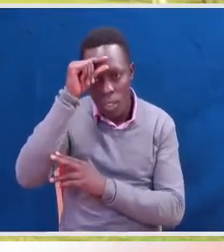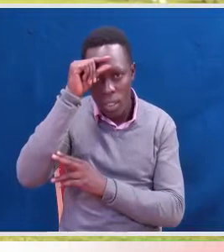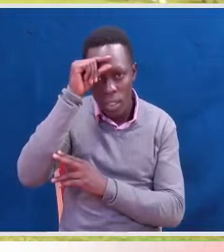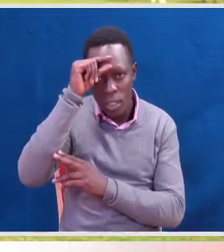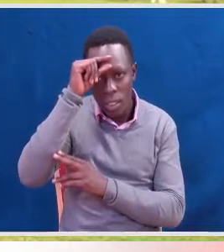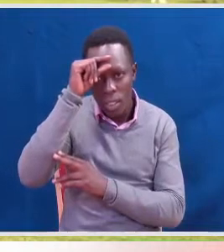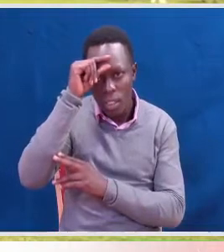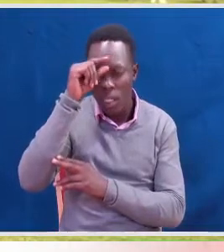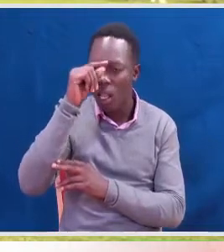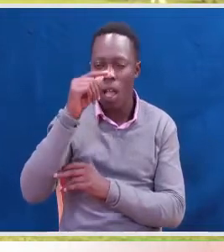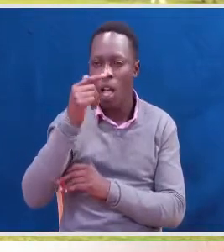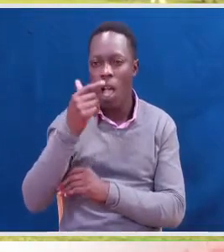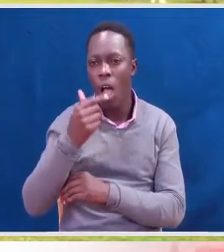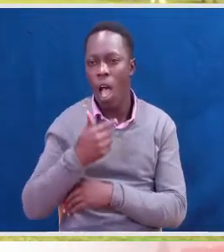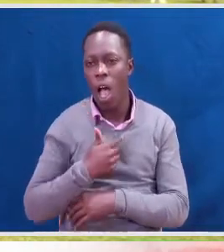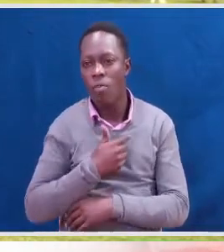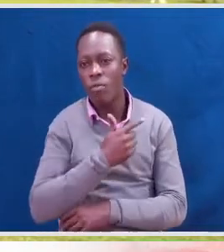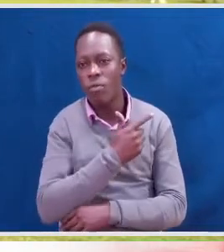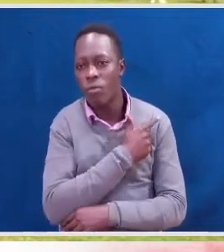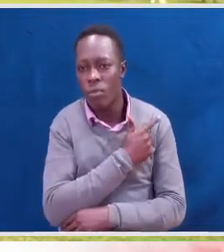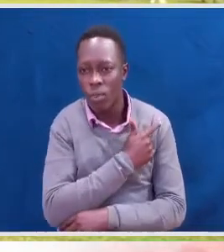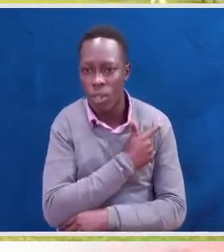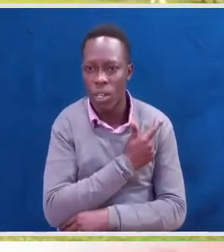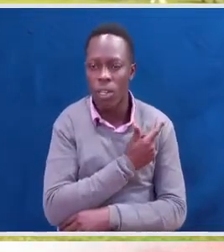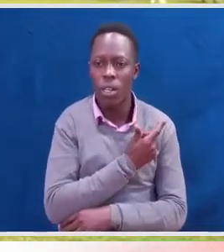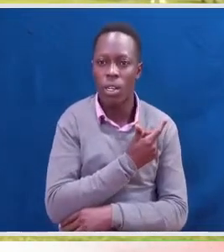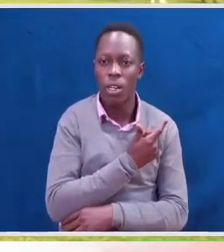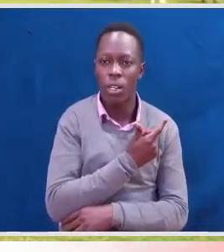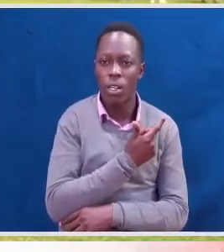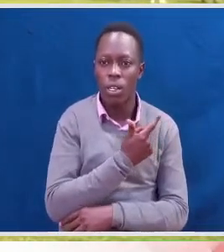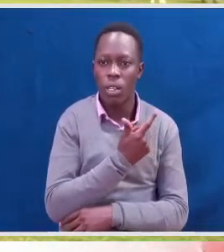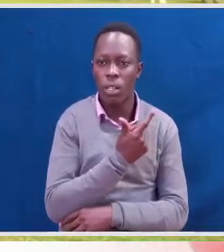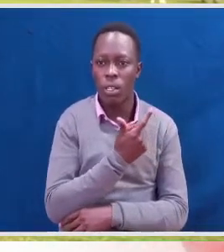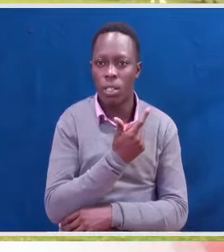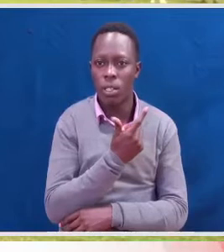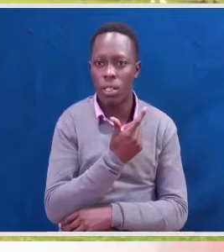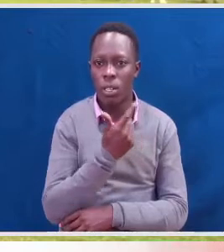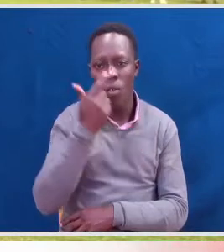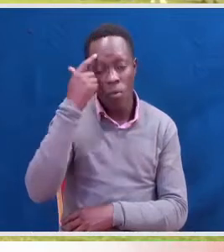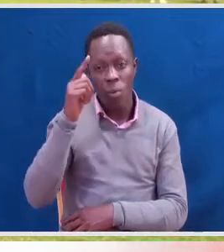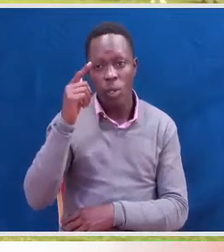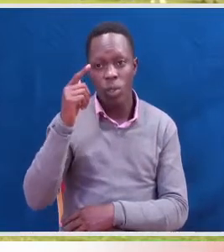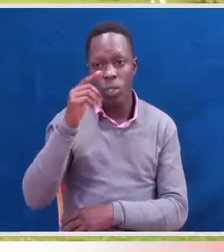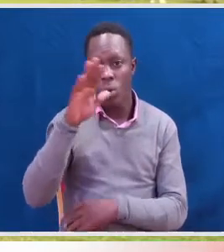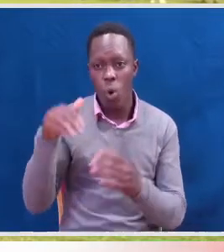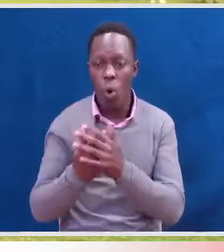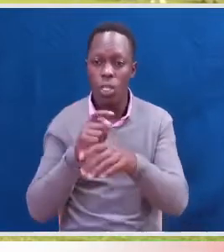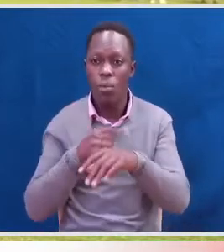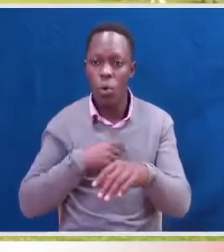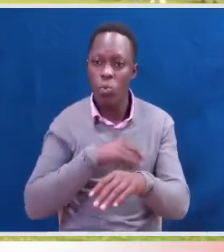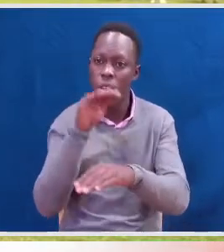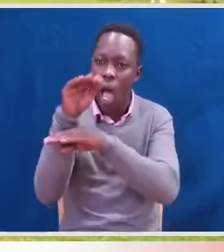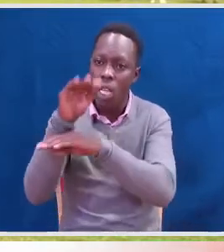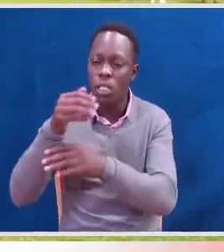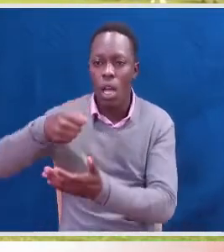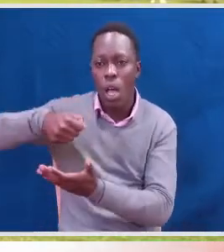kwa county government yetu imekuwa reluctant sana ku invest pesa kwa sports, because every time tukiuliza budget